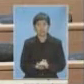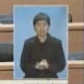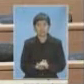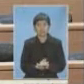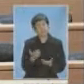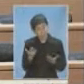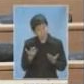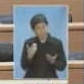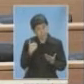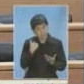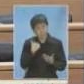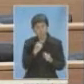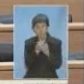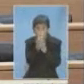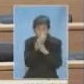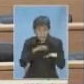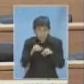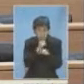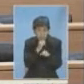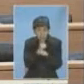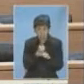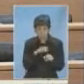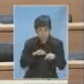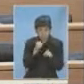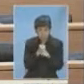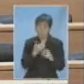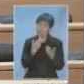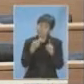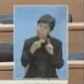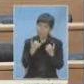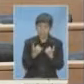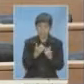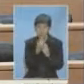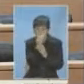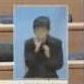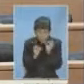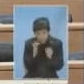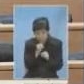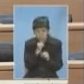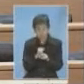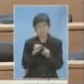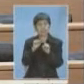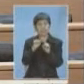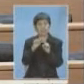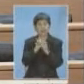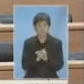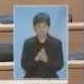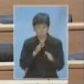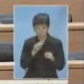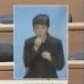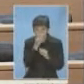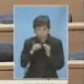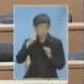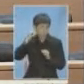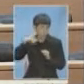มีข้อกล่าวหาอีกด้วยว่าจัดดอกไม้เดี๋ยวนี้นะครับแต่ก่อนจัดกันไม่กี่หมื่นเดี๋ยวนี้จัดแต่ละงานเป็นแสนคนจัดดอกไม้